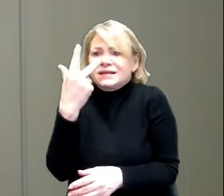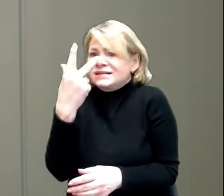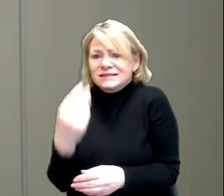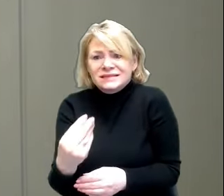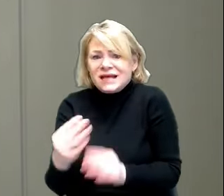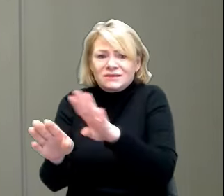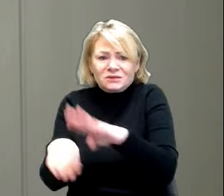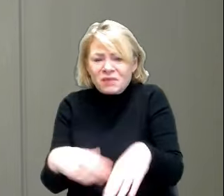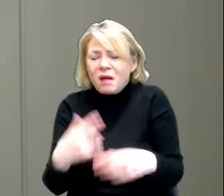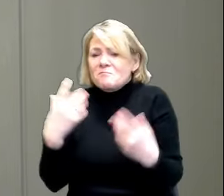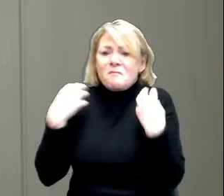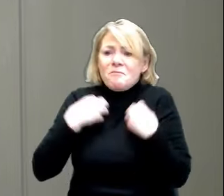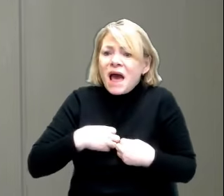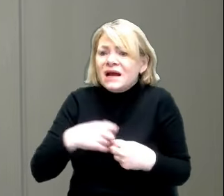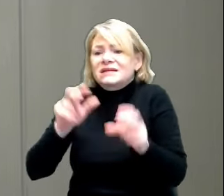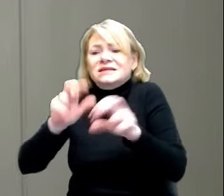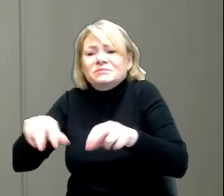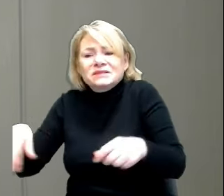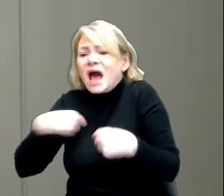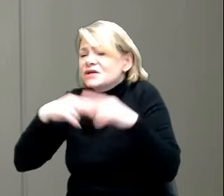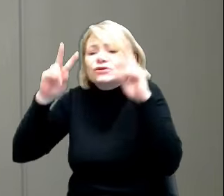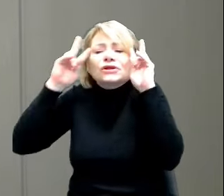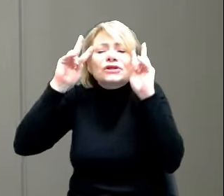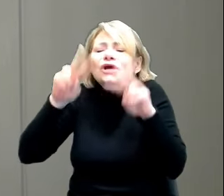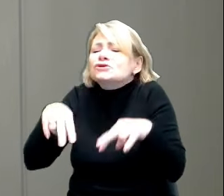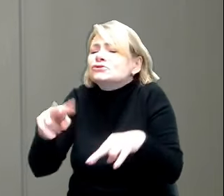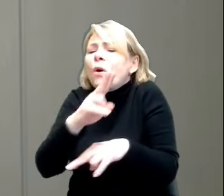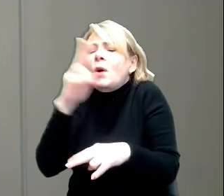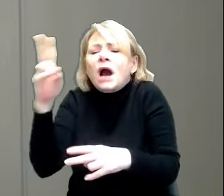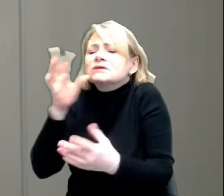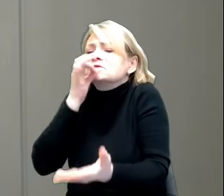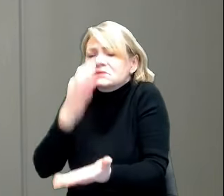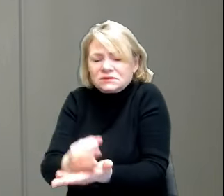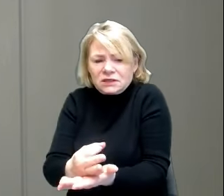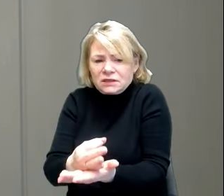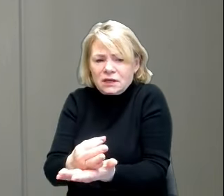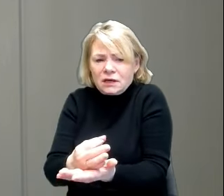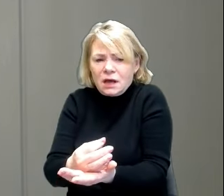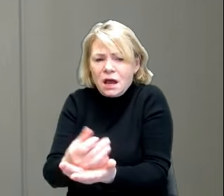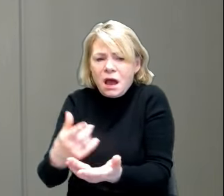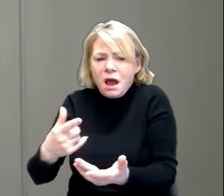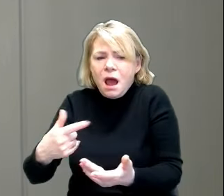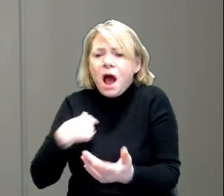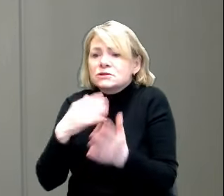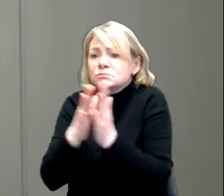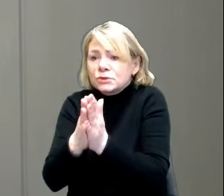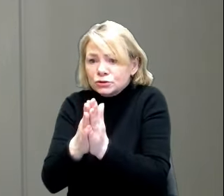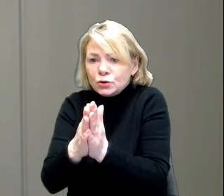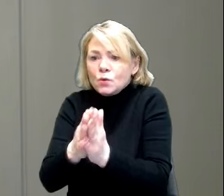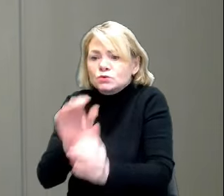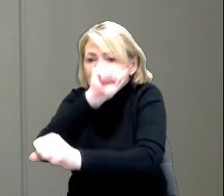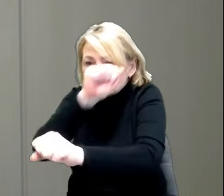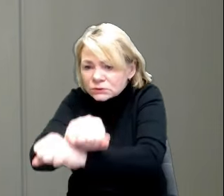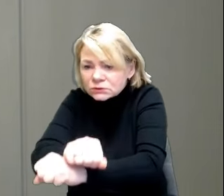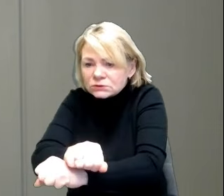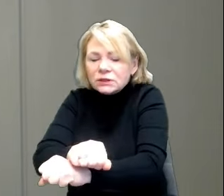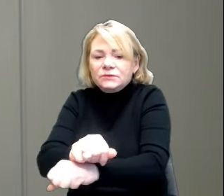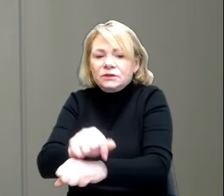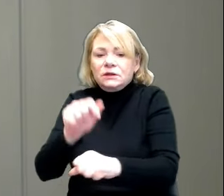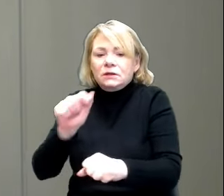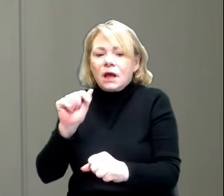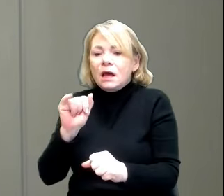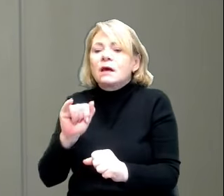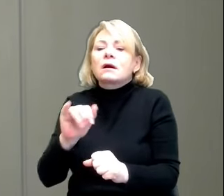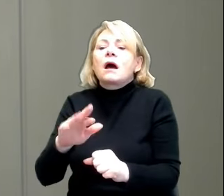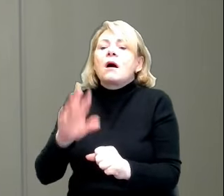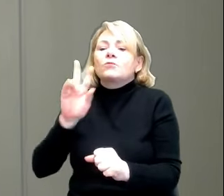nežinau meras ar taryba net nežinau kas turi priimt klausimą jeigu neprašau kad panaikint nestabdys vykdymo viešojo įstaigo plaukimas visiems